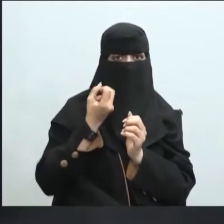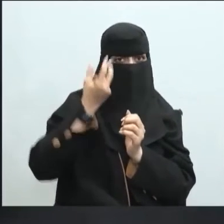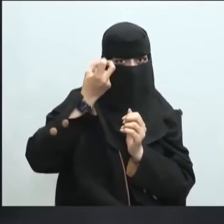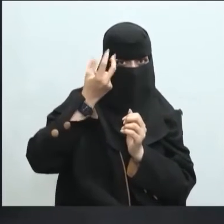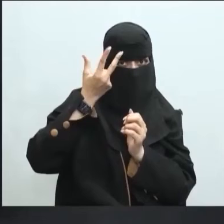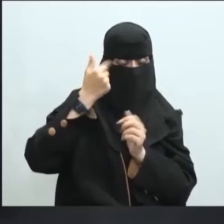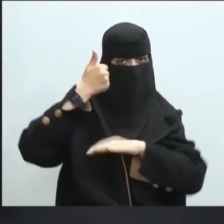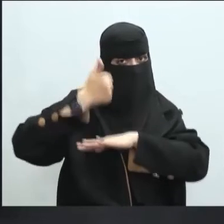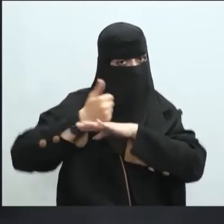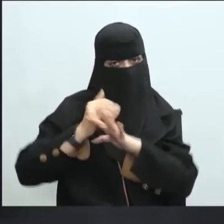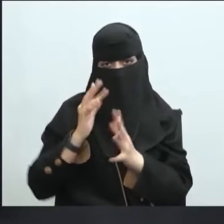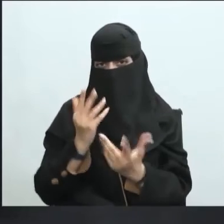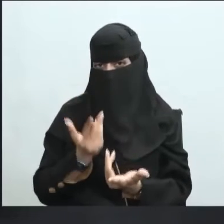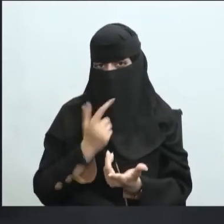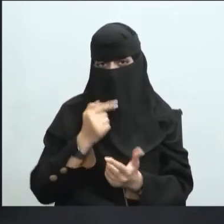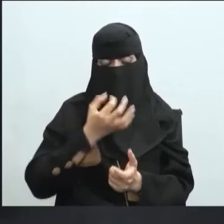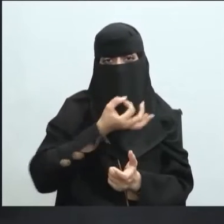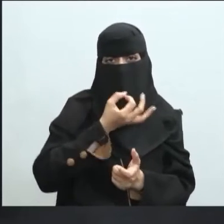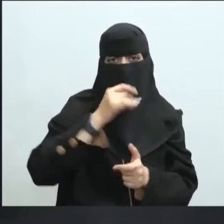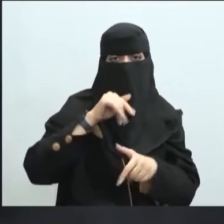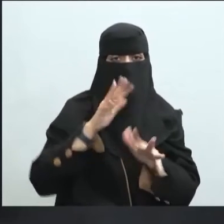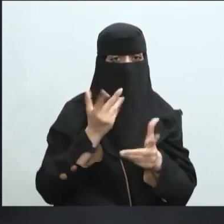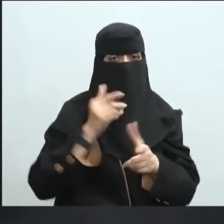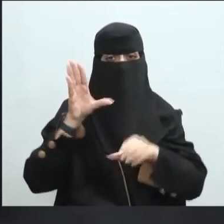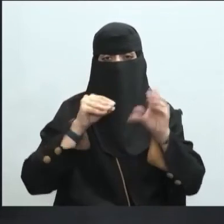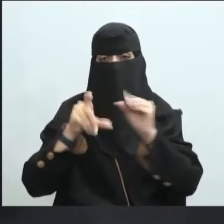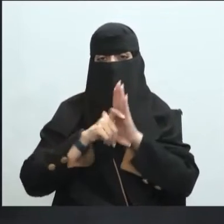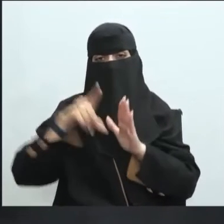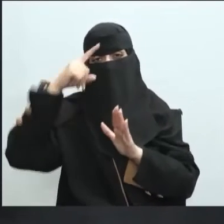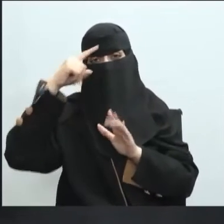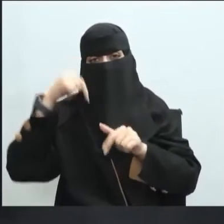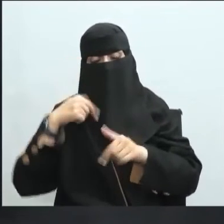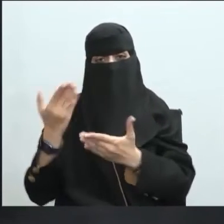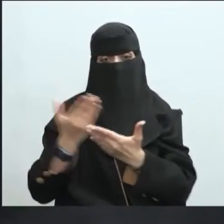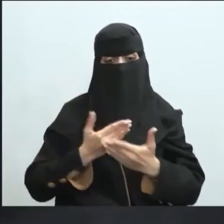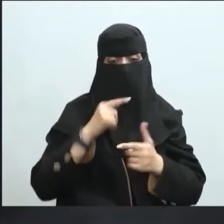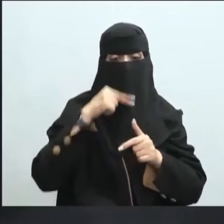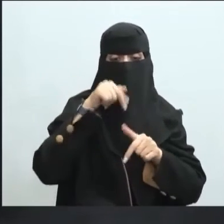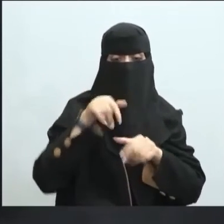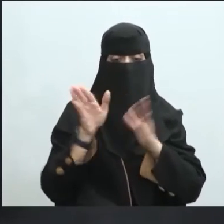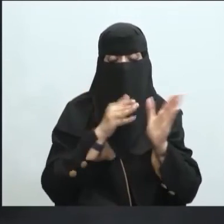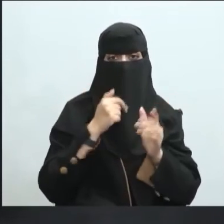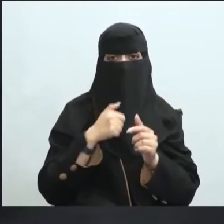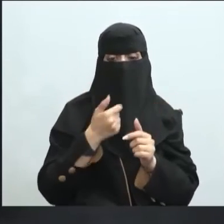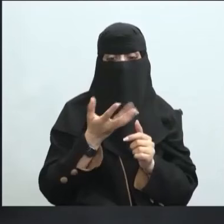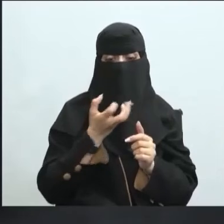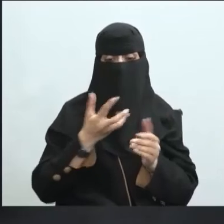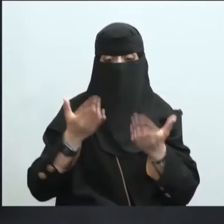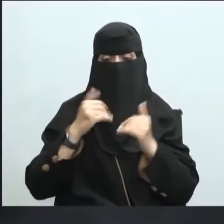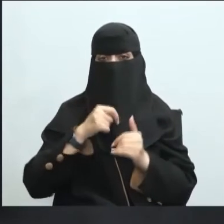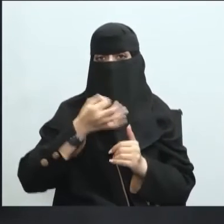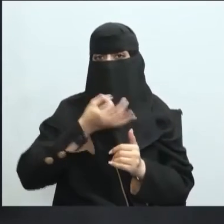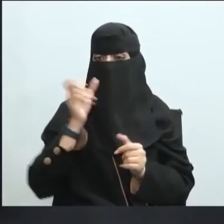الافكار الرئيسيه التي س تقولها وكذلك من القصص والامثله والاستعارات وايضا اقتباسات واقوال واحصائيات وهنا الالفاظ